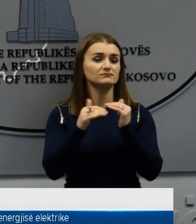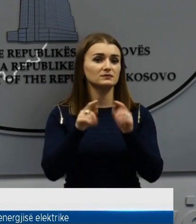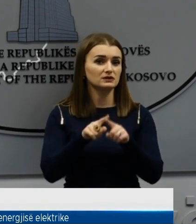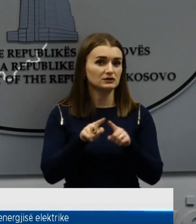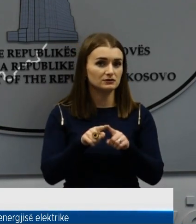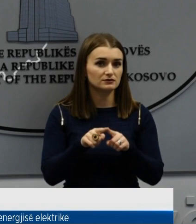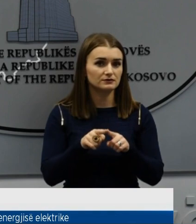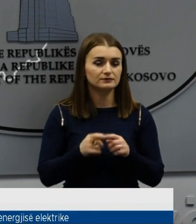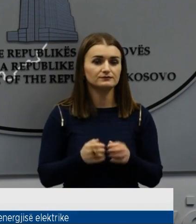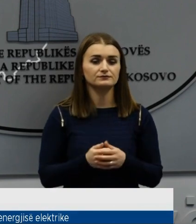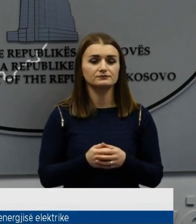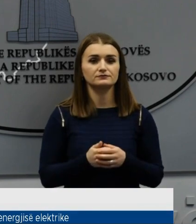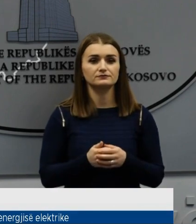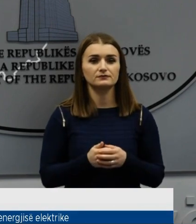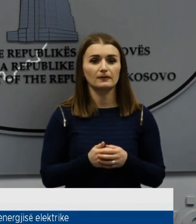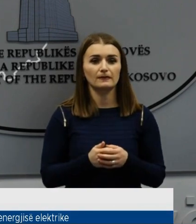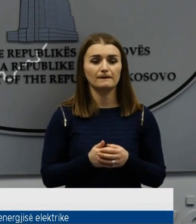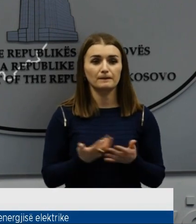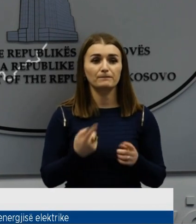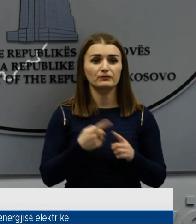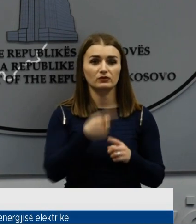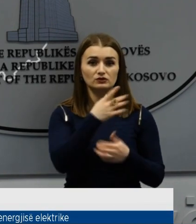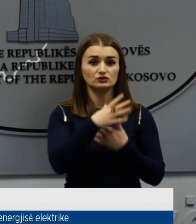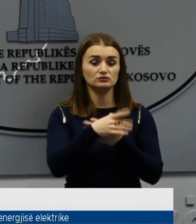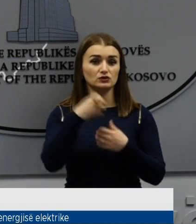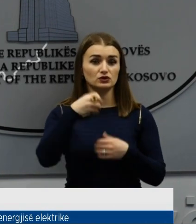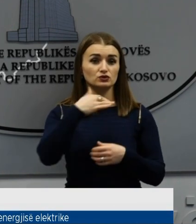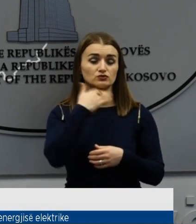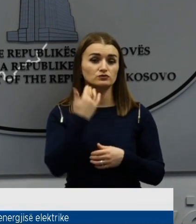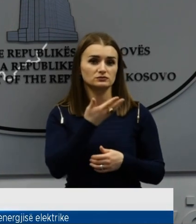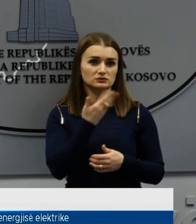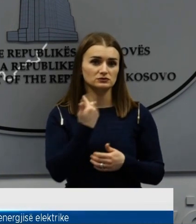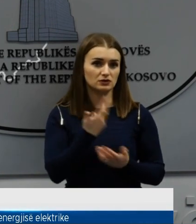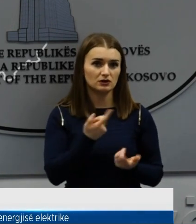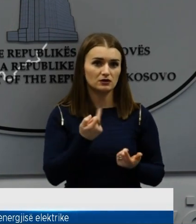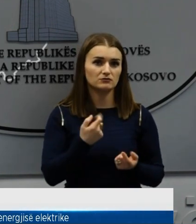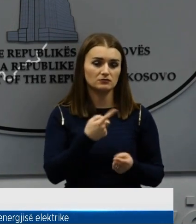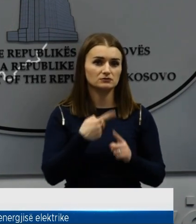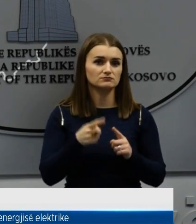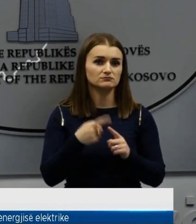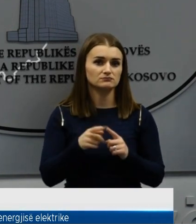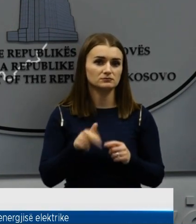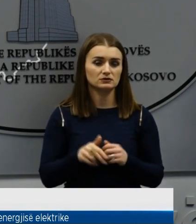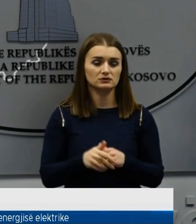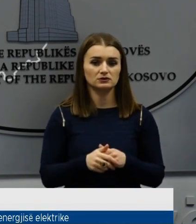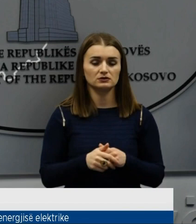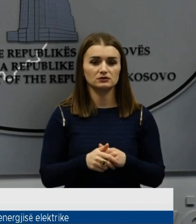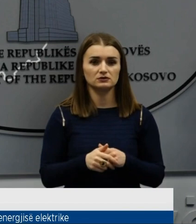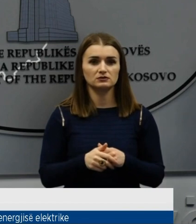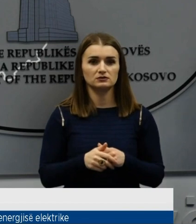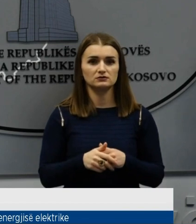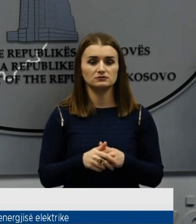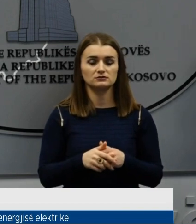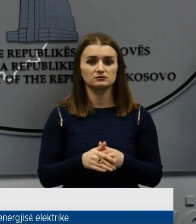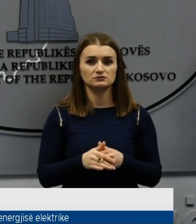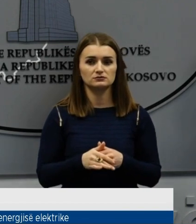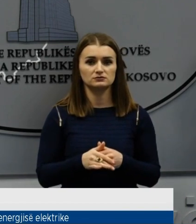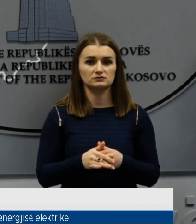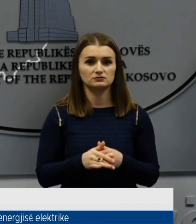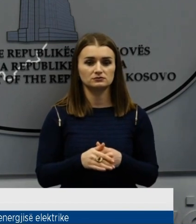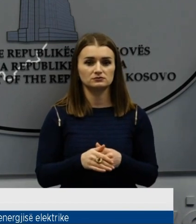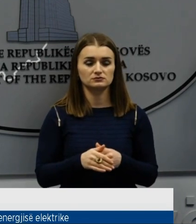nuk ka pasur as Shqipëria energji të mjaftueshme. Ka qenë një periudhë, ndoshta disa javë, kur ata mezi kanë arritur të ambulojnë kërkesën